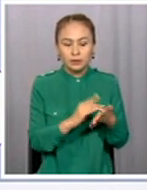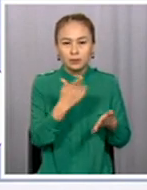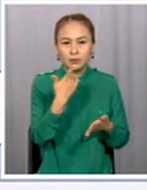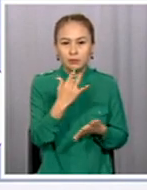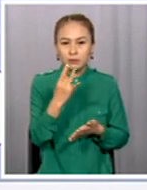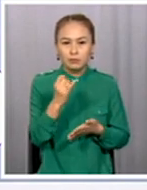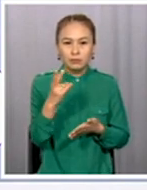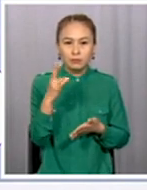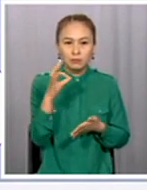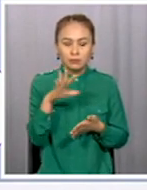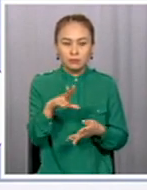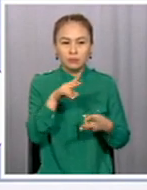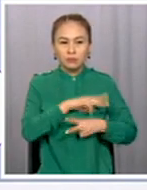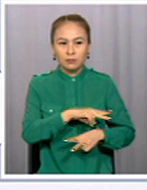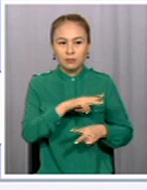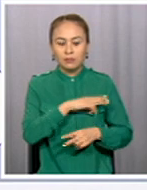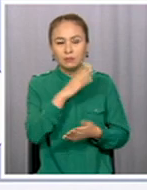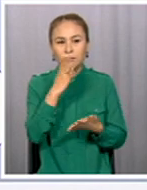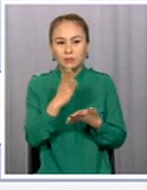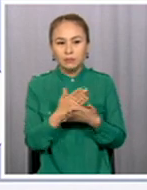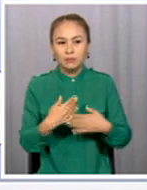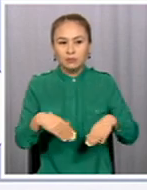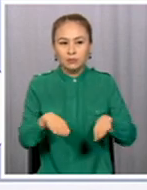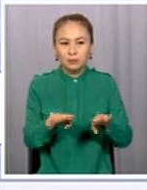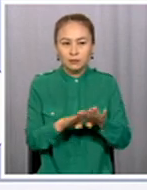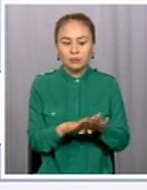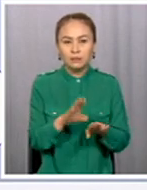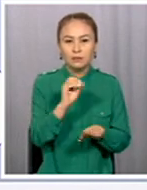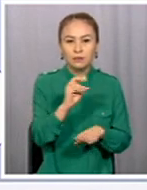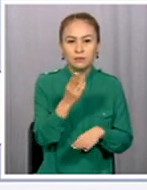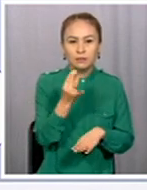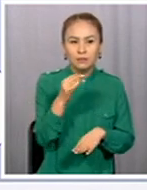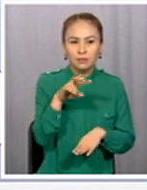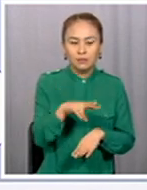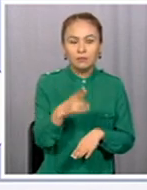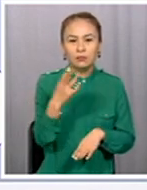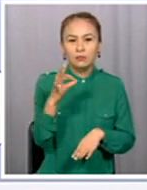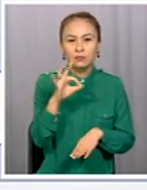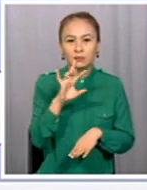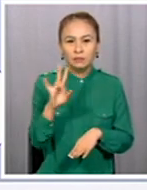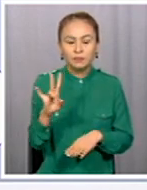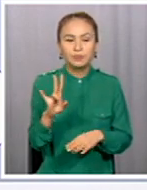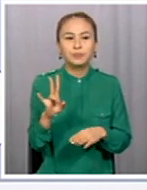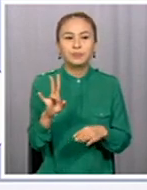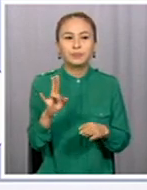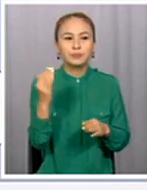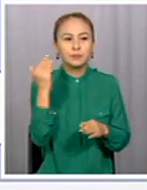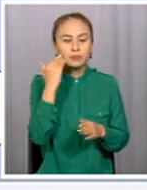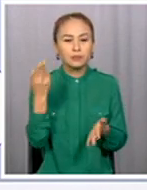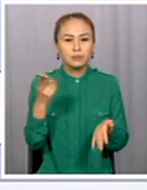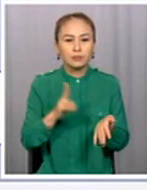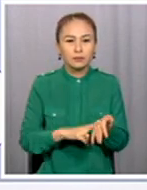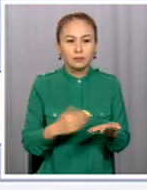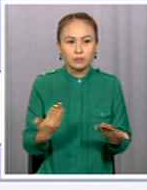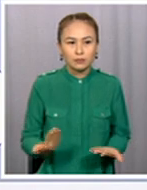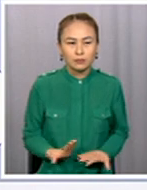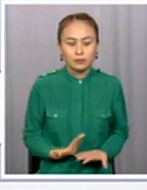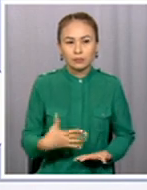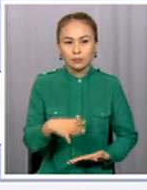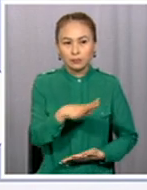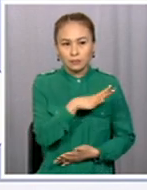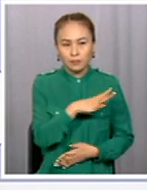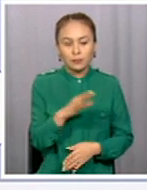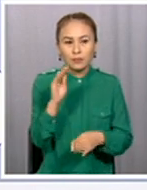еңбегінде кездестіреміз. Онда сарматтар Еділ және Дон өзендерінің аралығын мекендеген делінген.